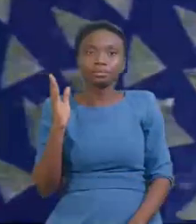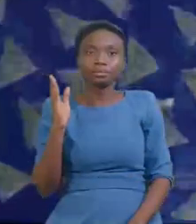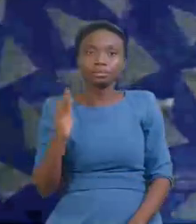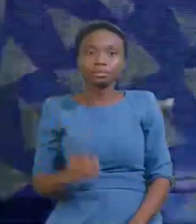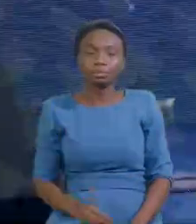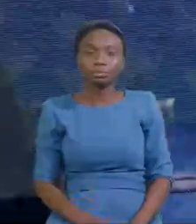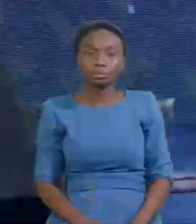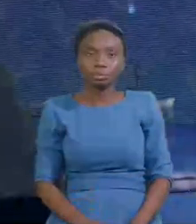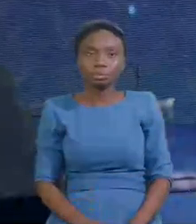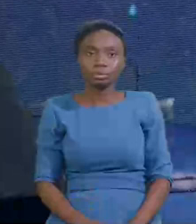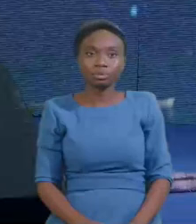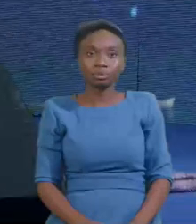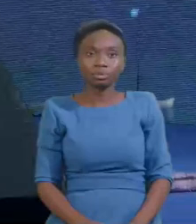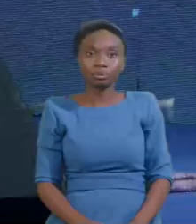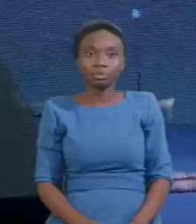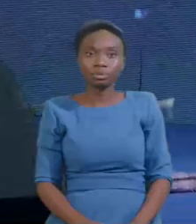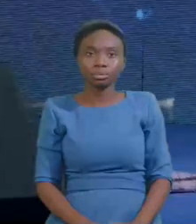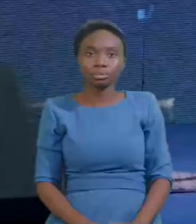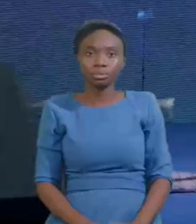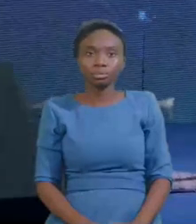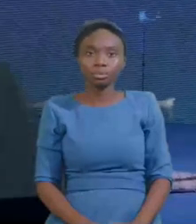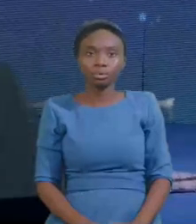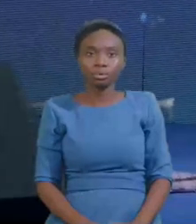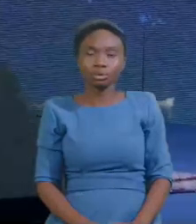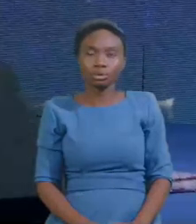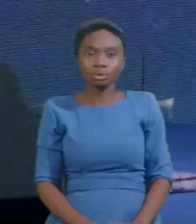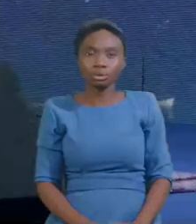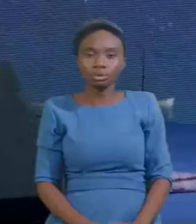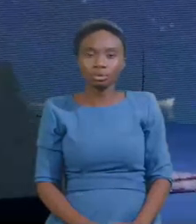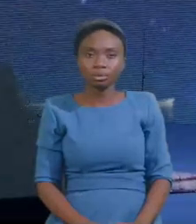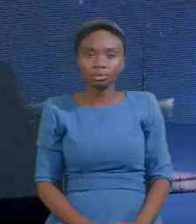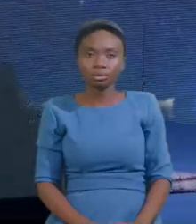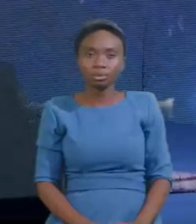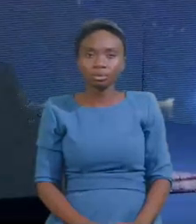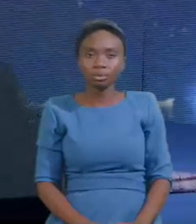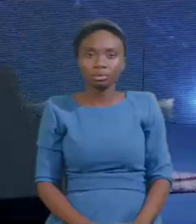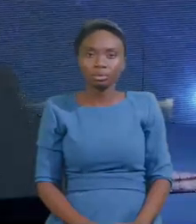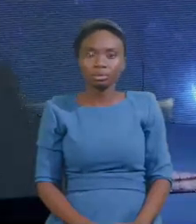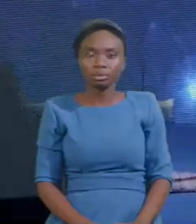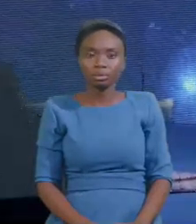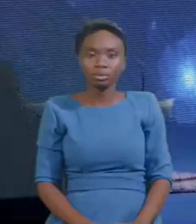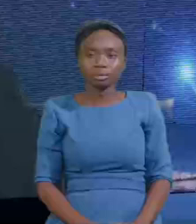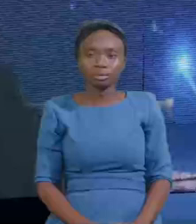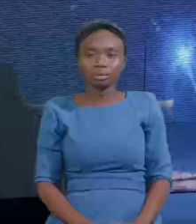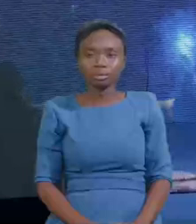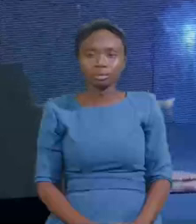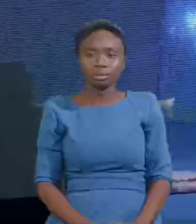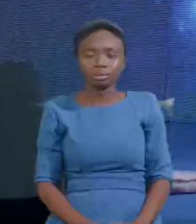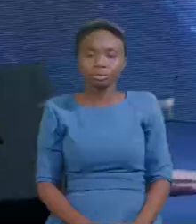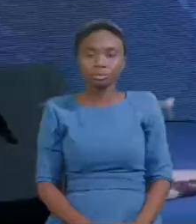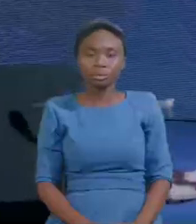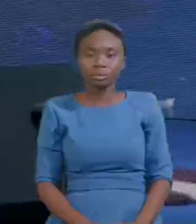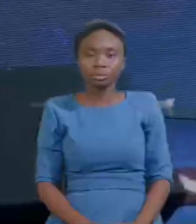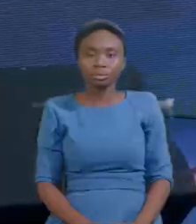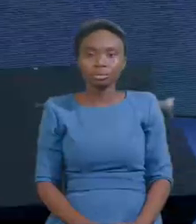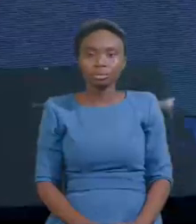dans le royaume de Dieu, il y a l'oppression, il y a la dépression. Dans le royaume de l'homme, il y a donc la domination imposée. Mais dans